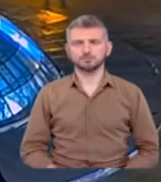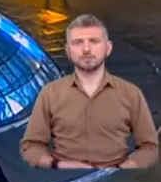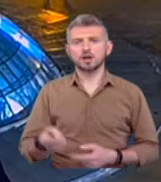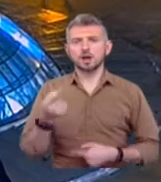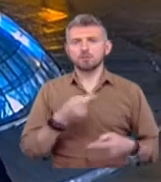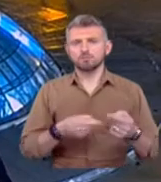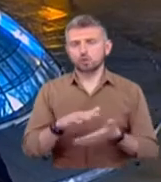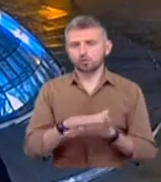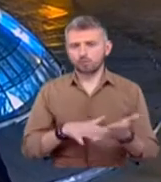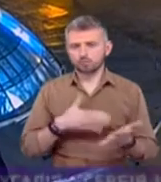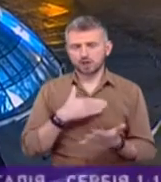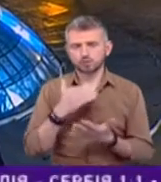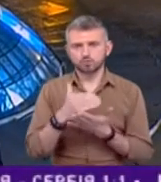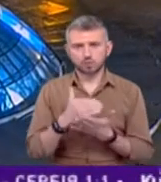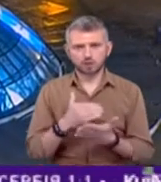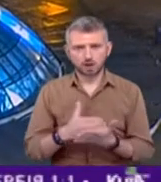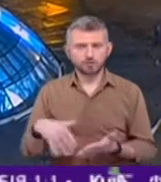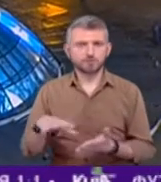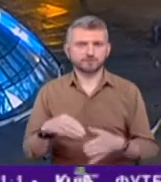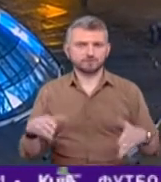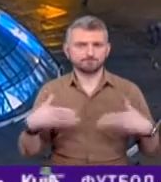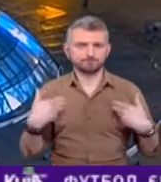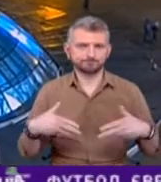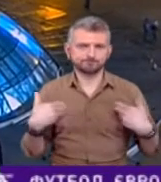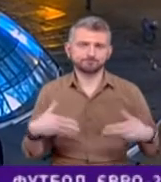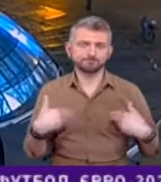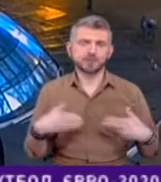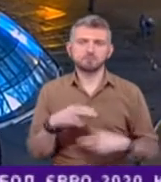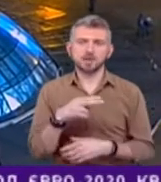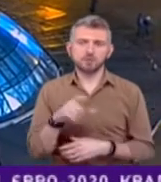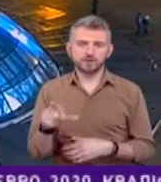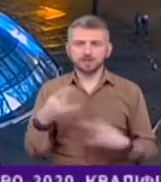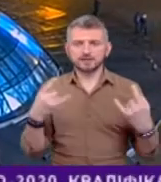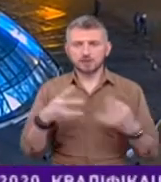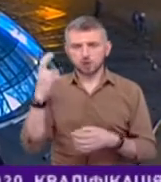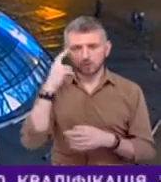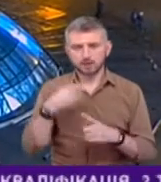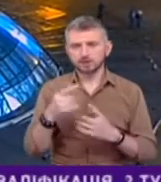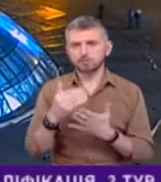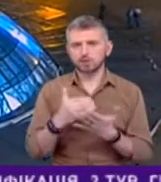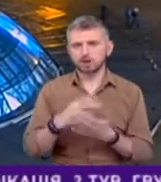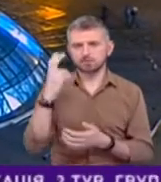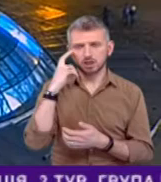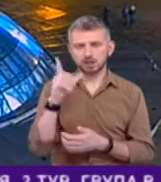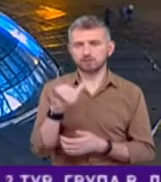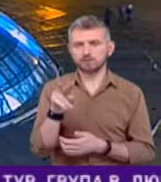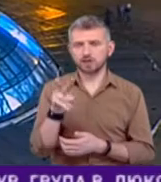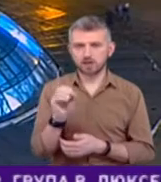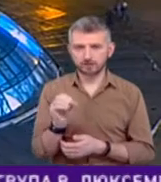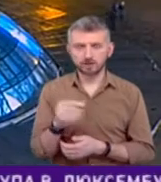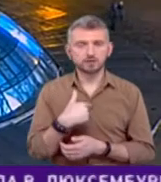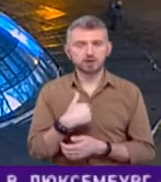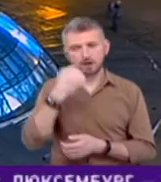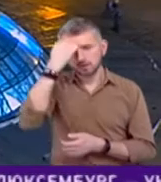Повертаємося в студію. Ще раз всім добрий вечір, пані і панове. Я нагадаю, що це прямий ефір. Телеканал «Київ», це проект «Київ Лайф». Мене звуть Василь Климчук, і я